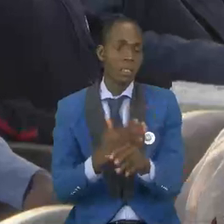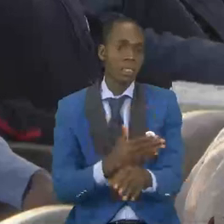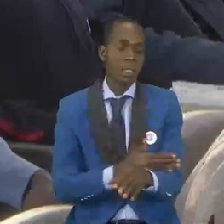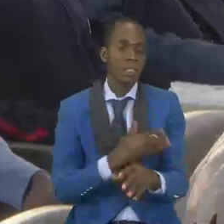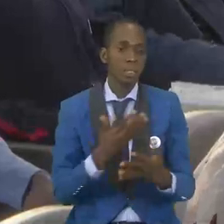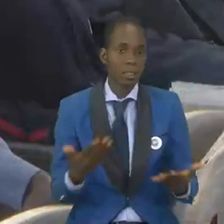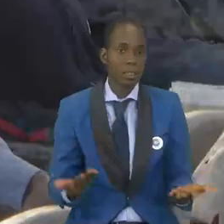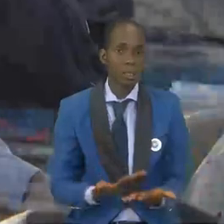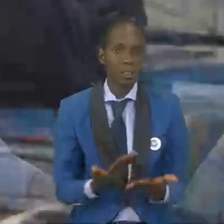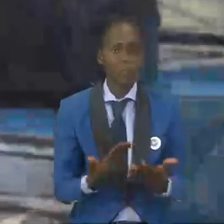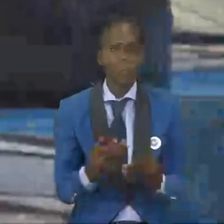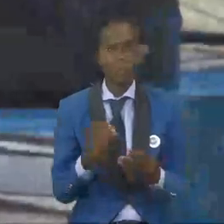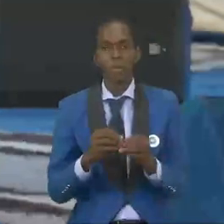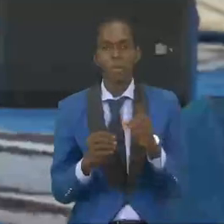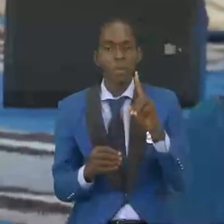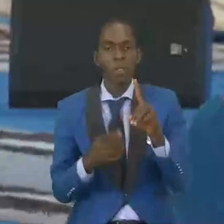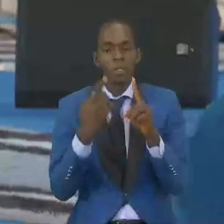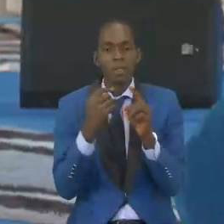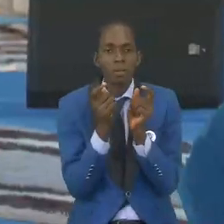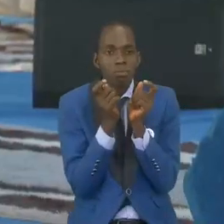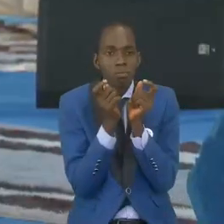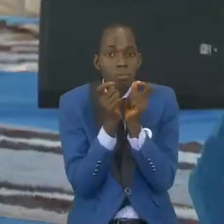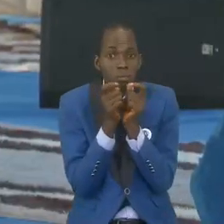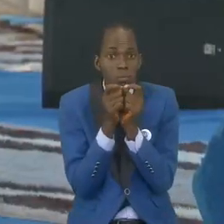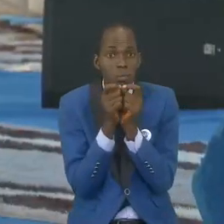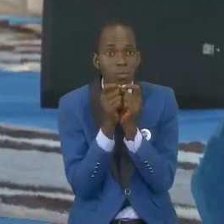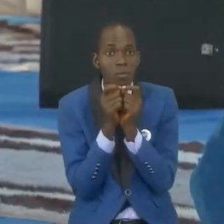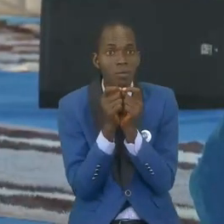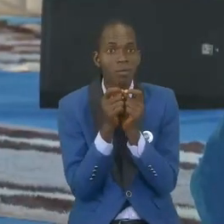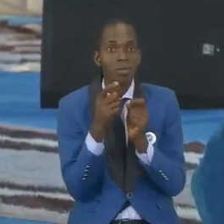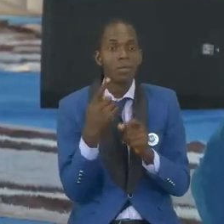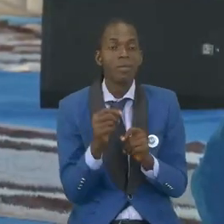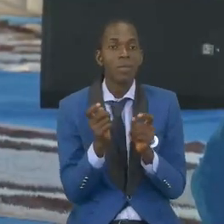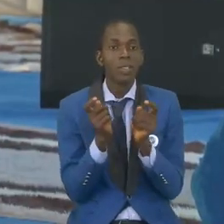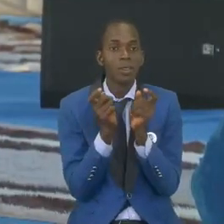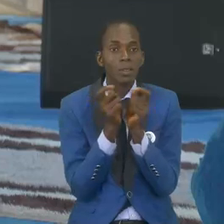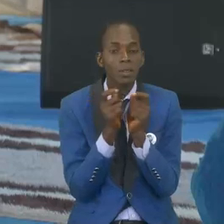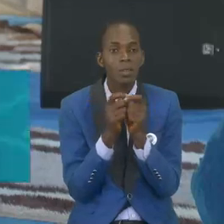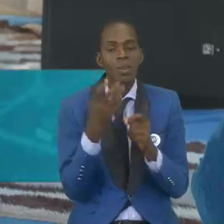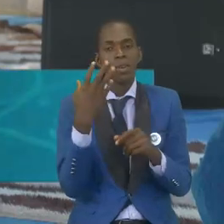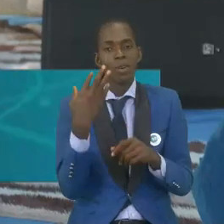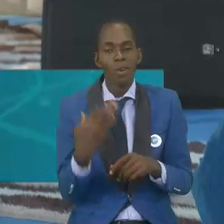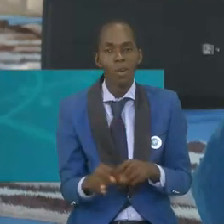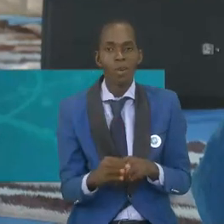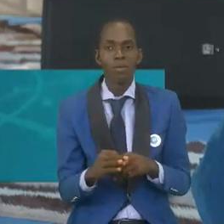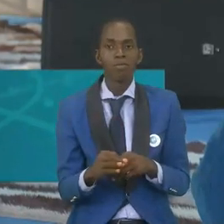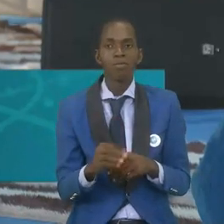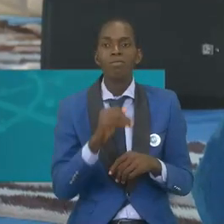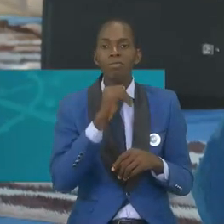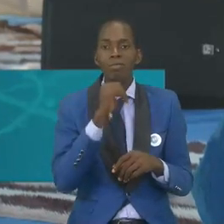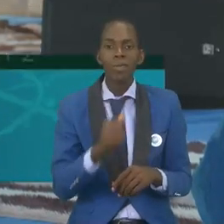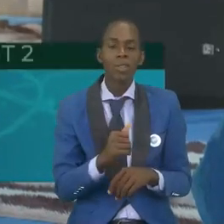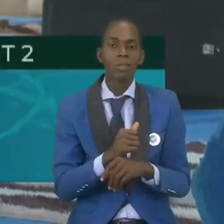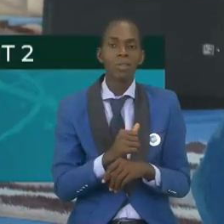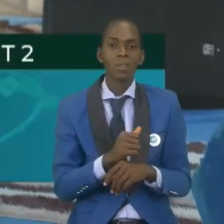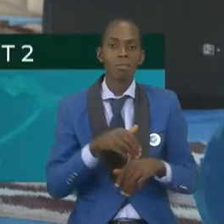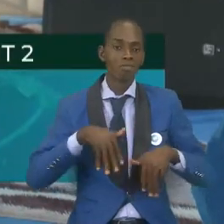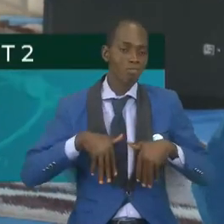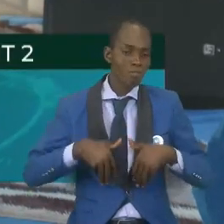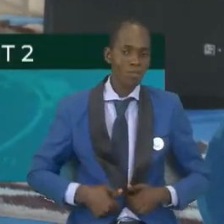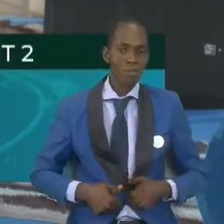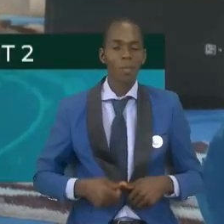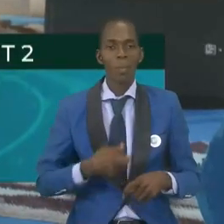certaine. Voyons maintenant trois éléments ici. Premièrement, le complot des persécuteurs